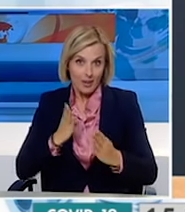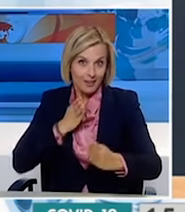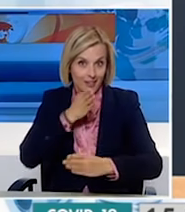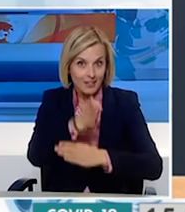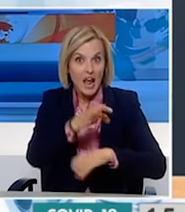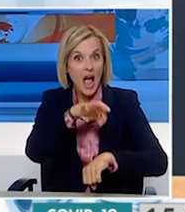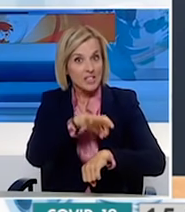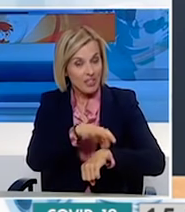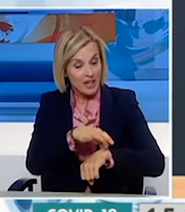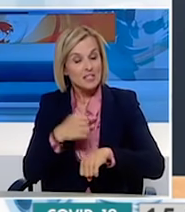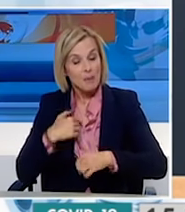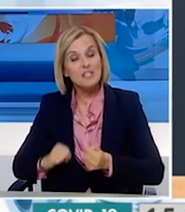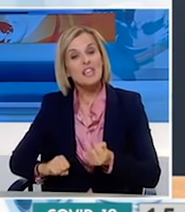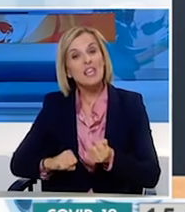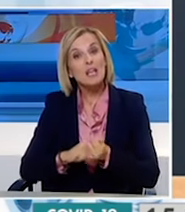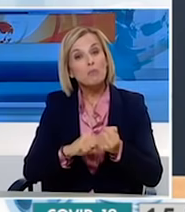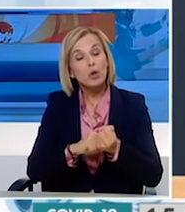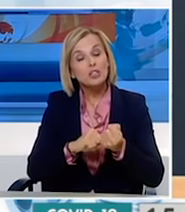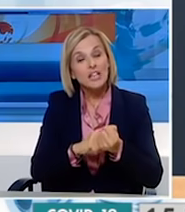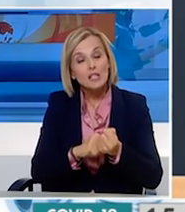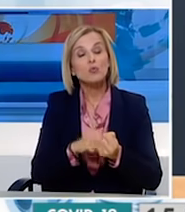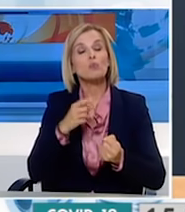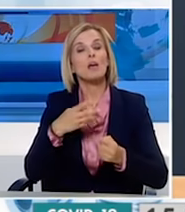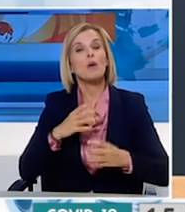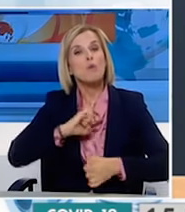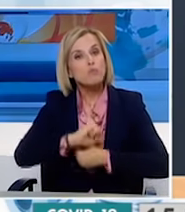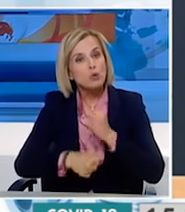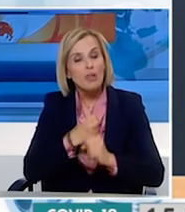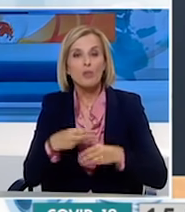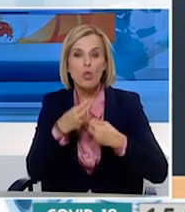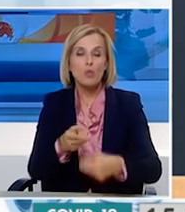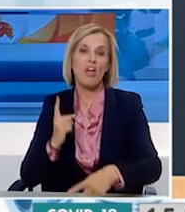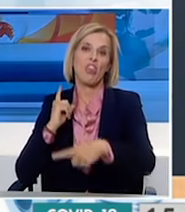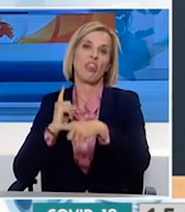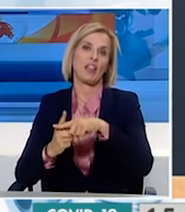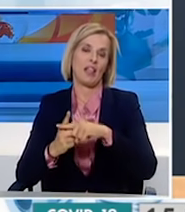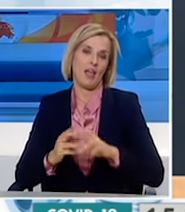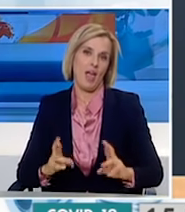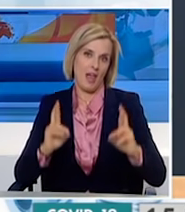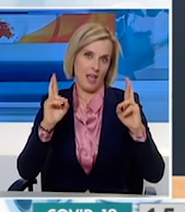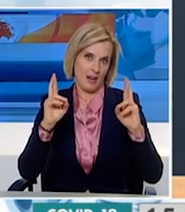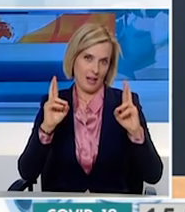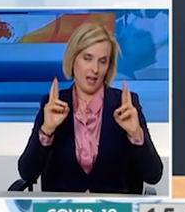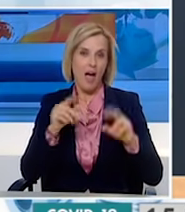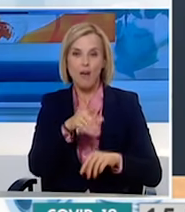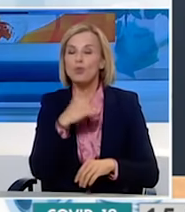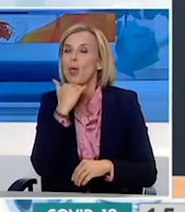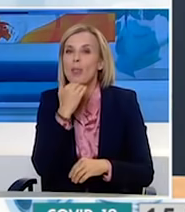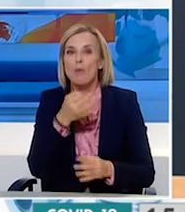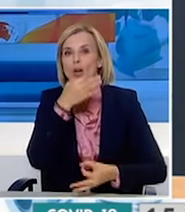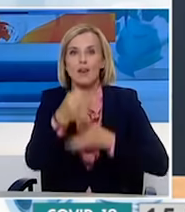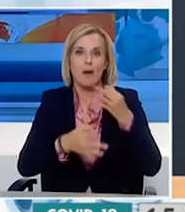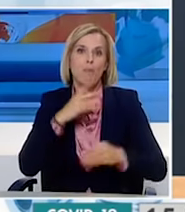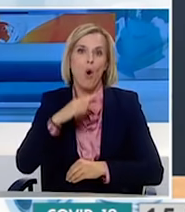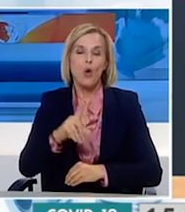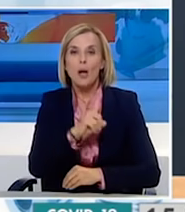ασθενών είναι και παραμένει η σημαντικότερη παρηγοριά. Αυτό δεν μπορεί να περιγράφεται ή να οροποιείται με λόγια. Μόνο όποιος το έχει ζήσει μπορεί να